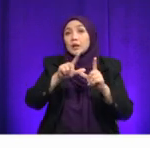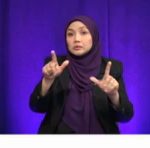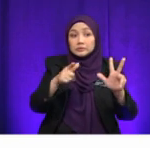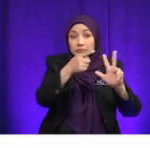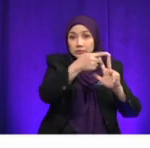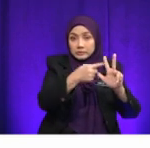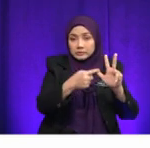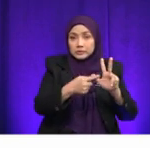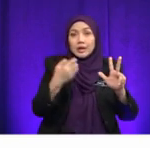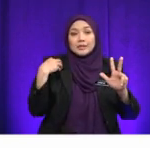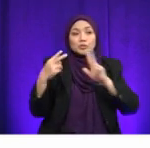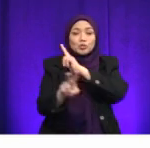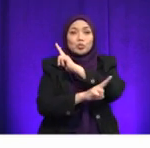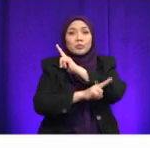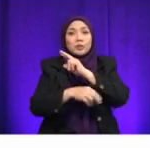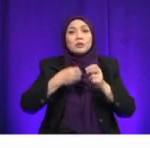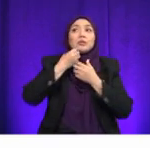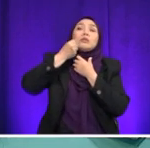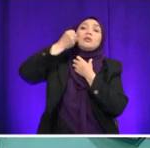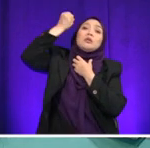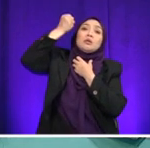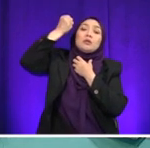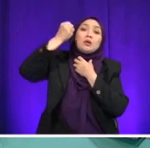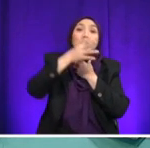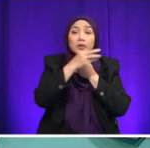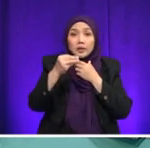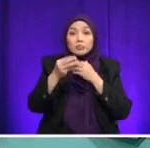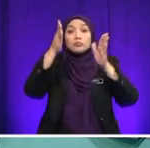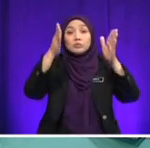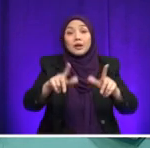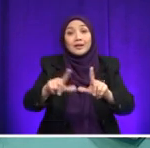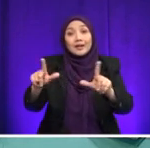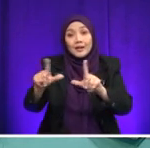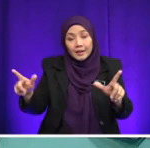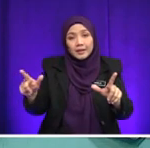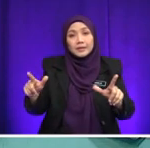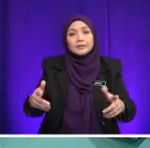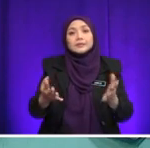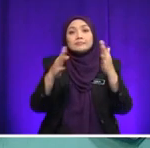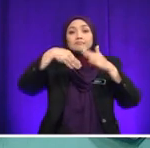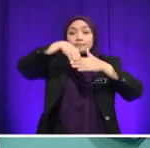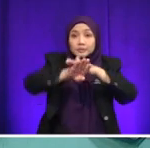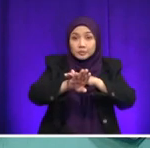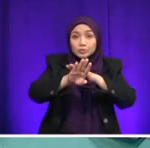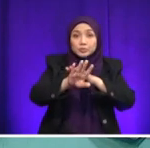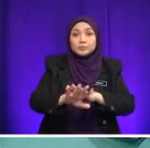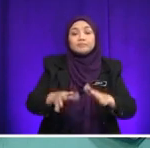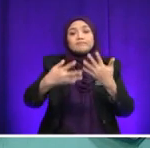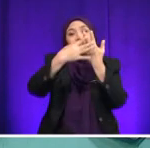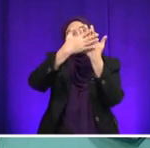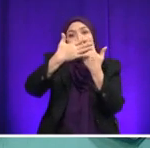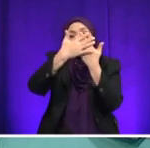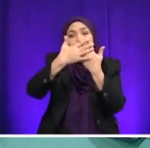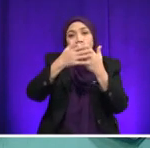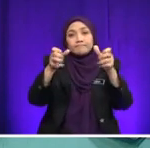yang juga karena itu mereka telah dihukum penjara jadi dipenjarakan Dan